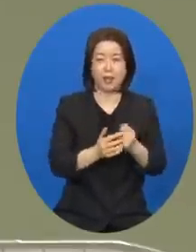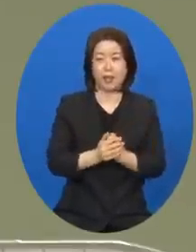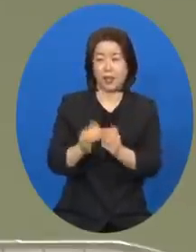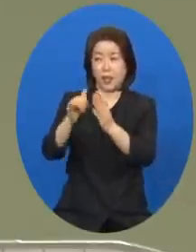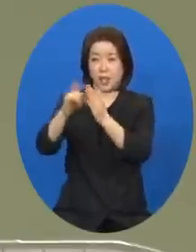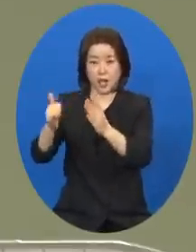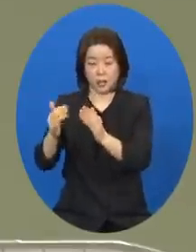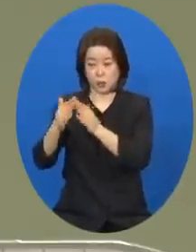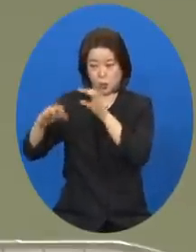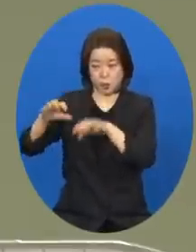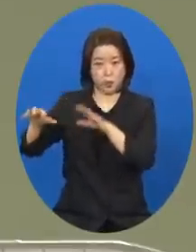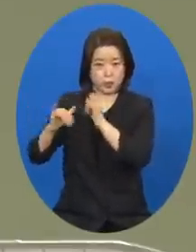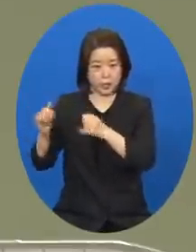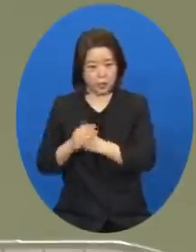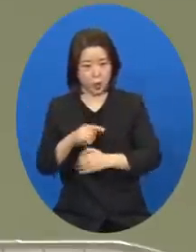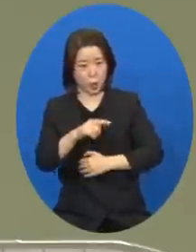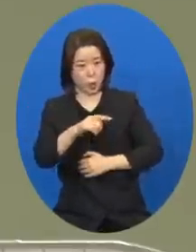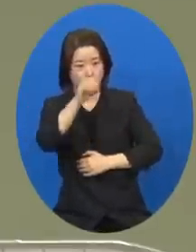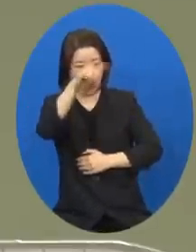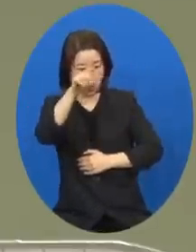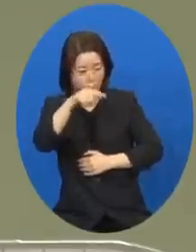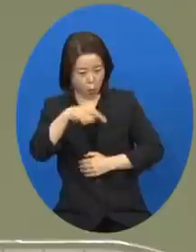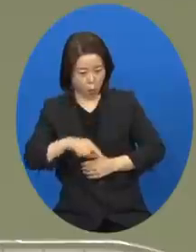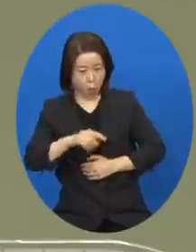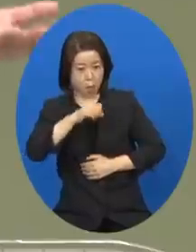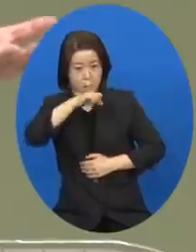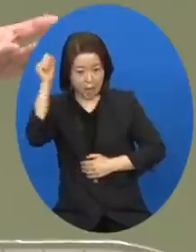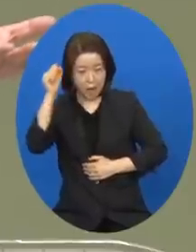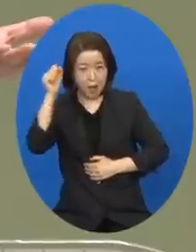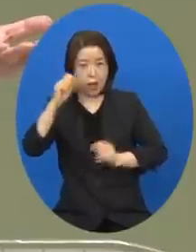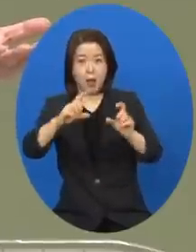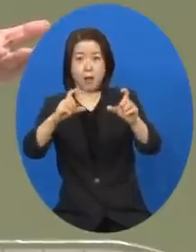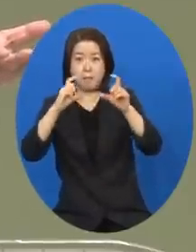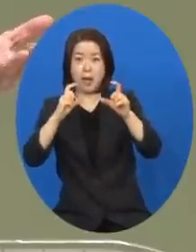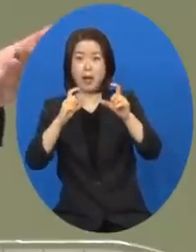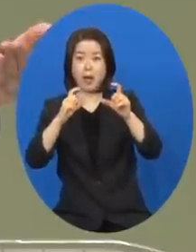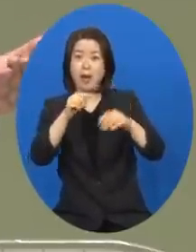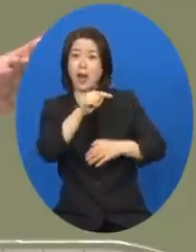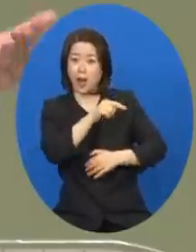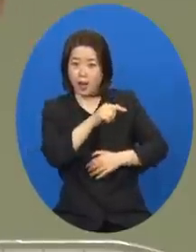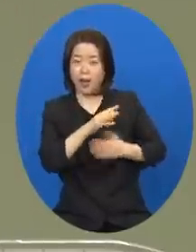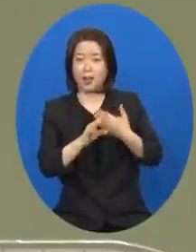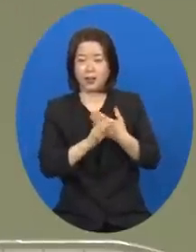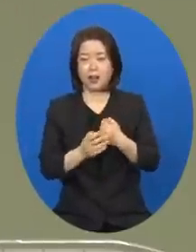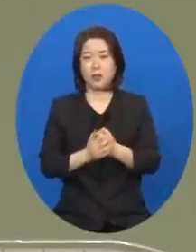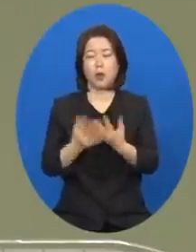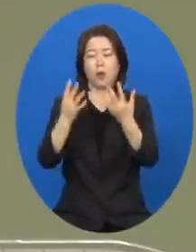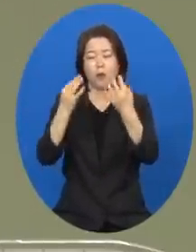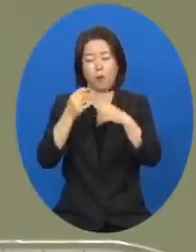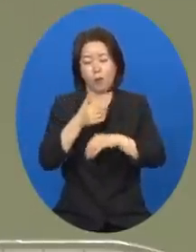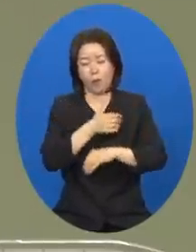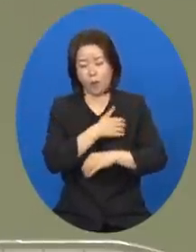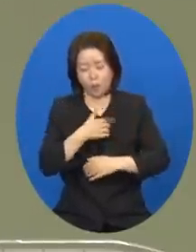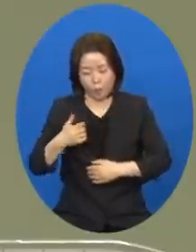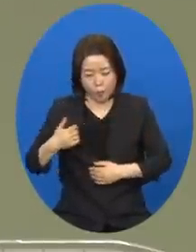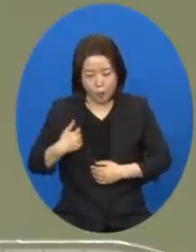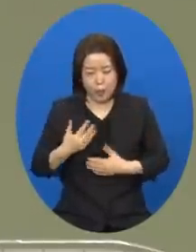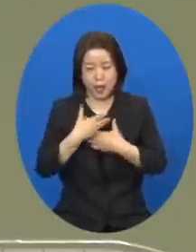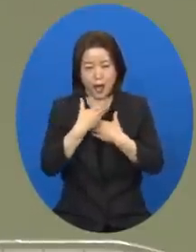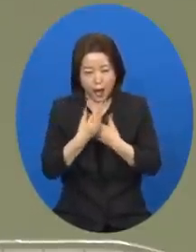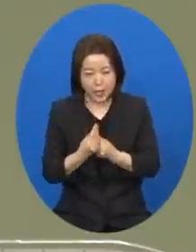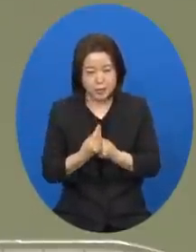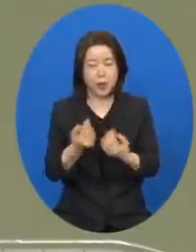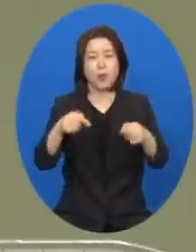이웃들도 그런 규례를 거쳐서 판정을 받은 사람 그러면 얼마든지 함께 살아도